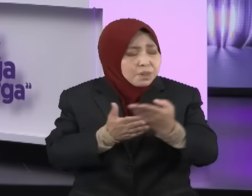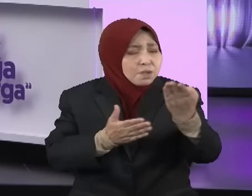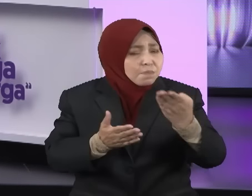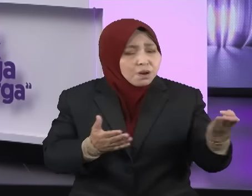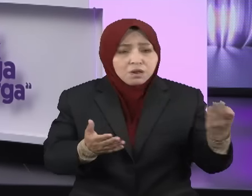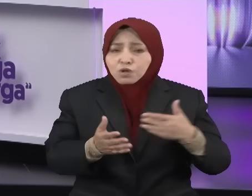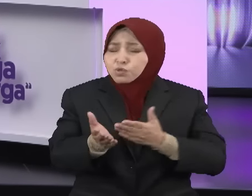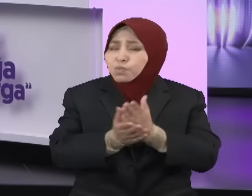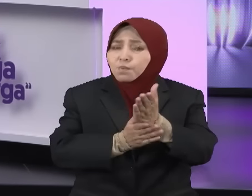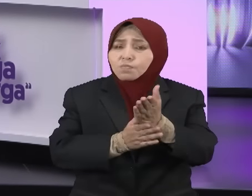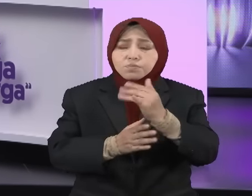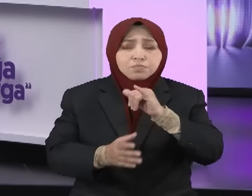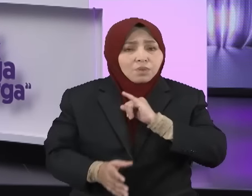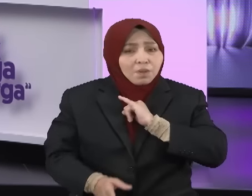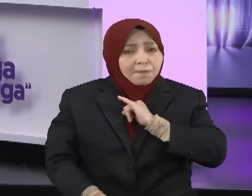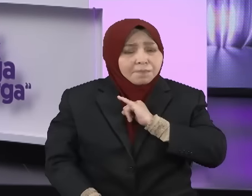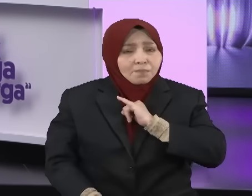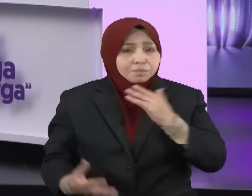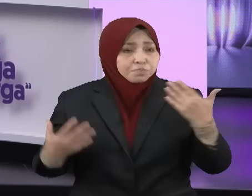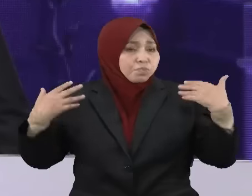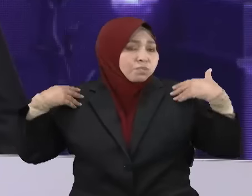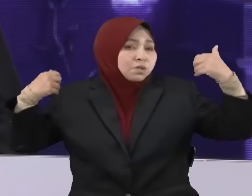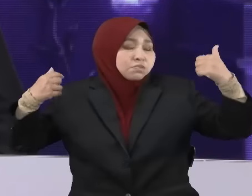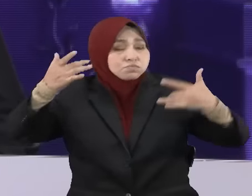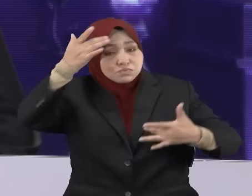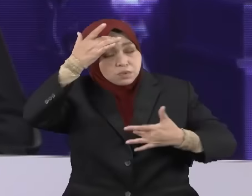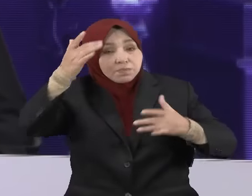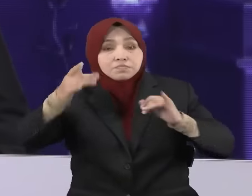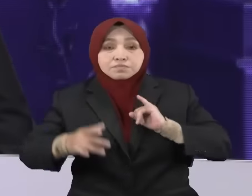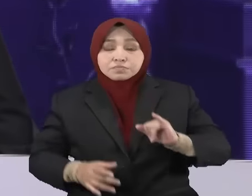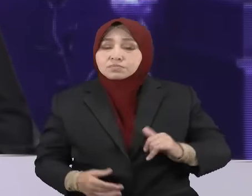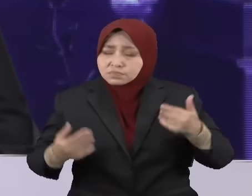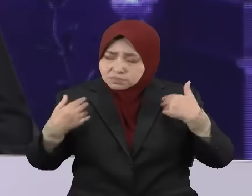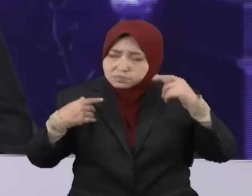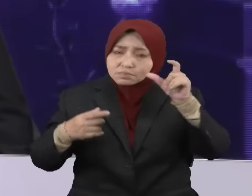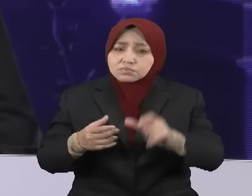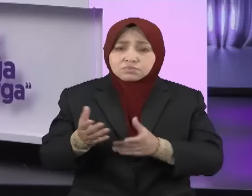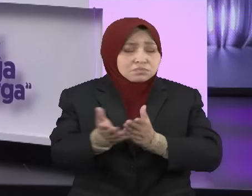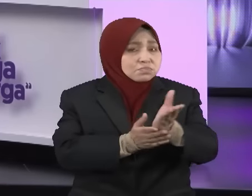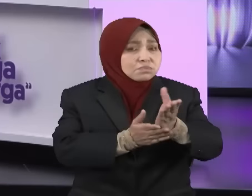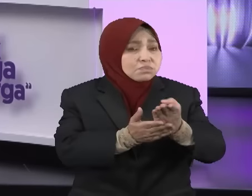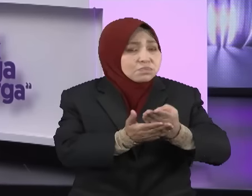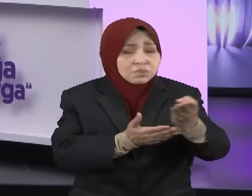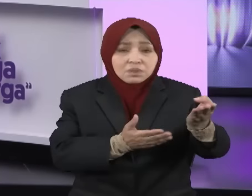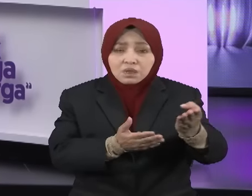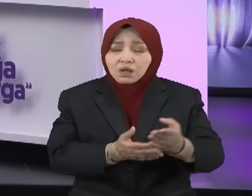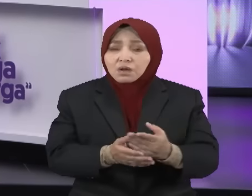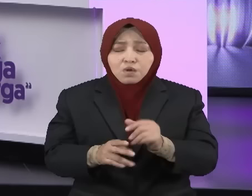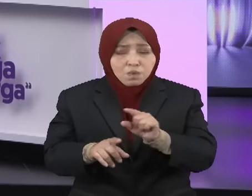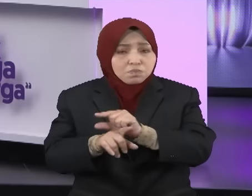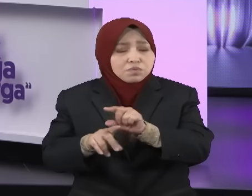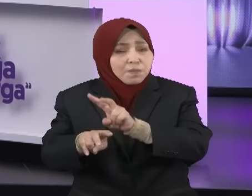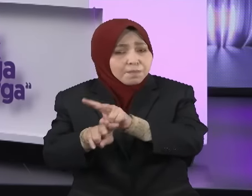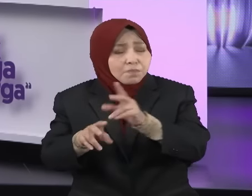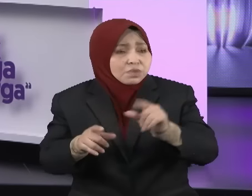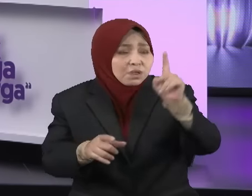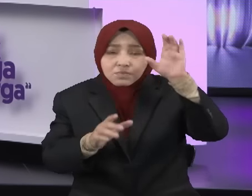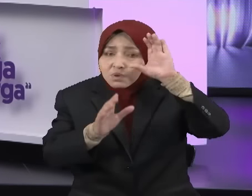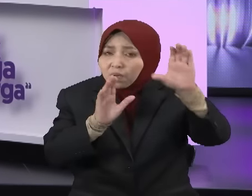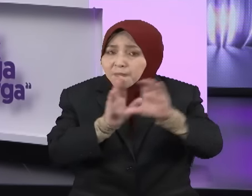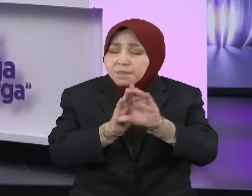terus saya sihat sakit saya. Contohnya kan, ada orang yang terus beli sah, pakai testimoni, pakai satu gambar